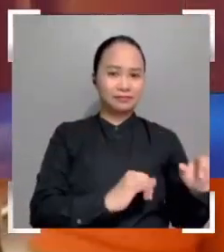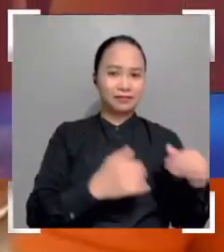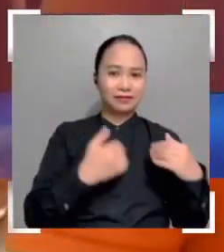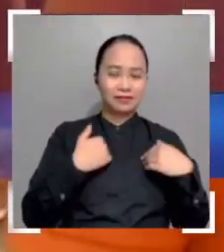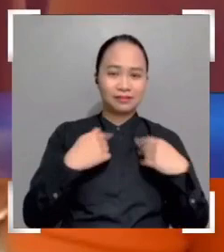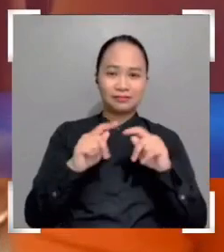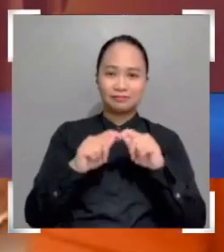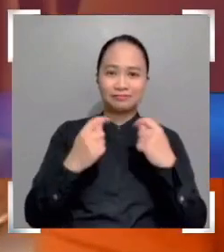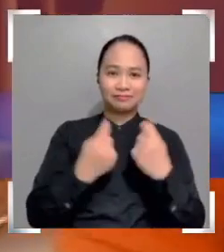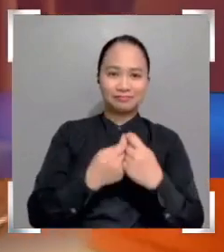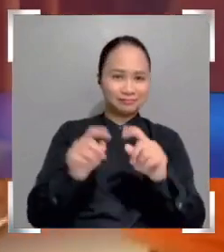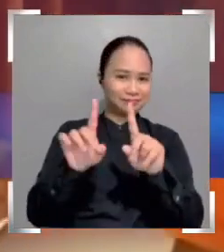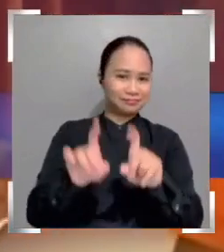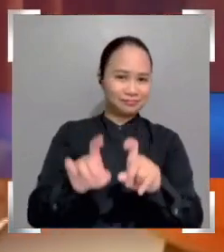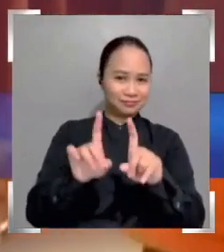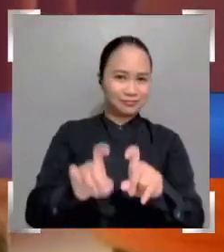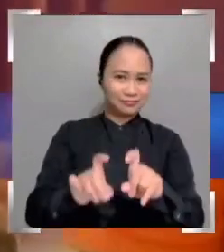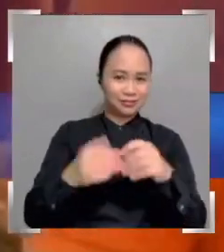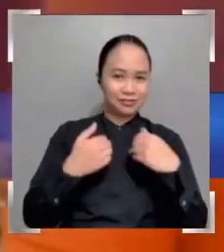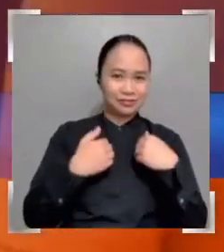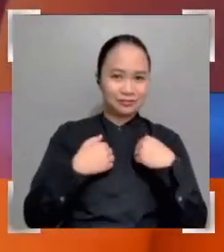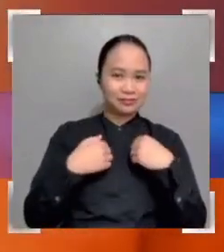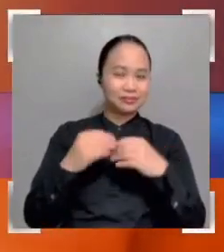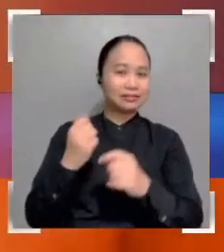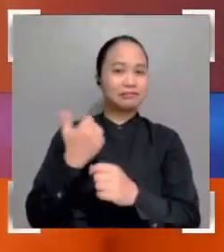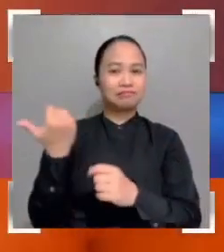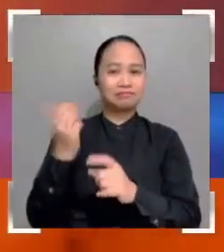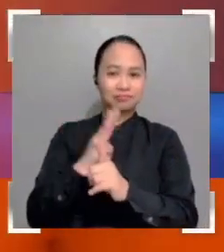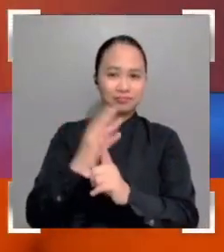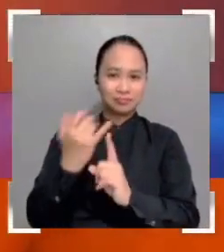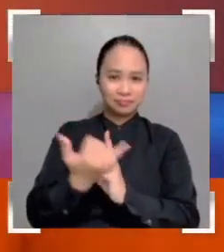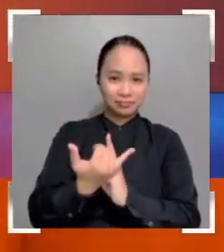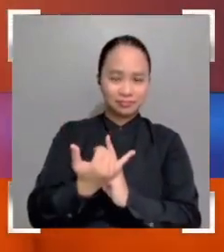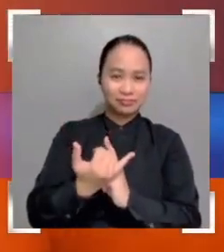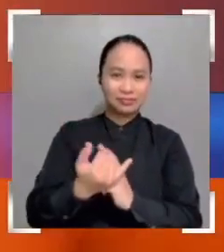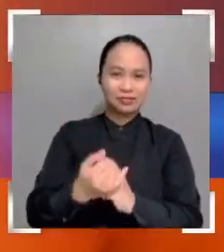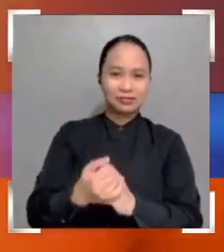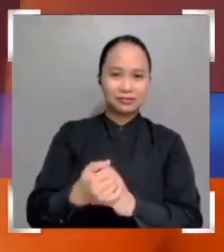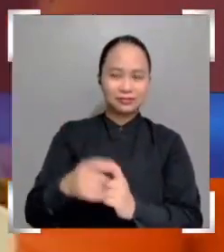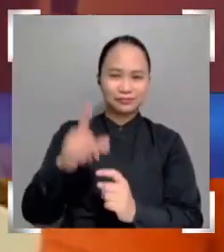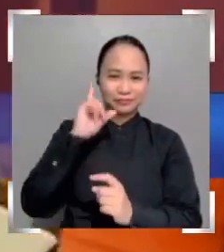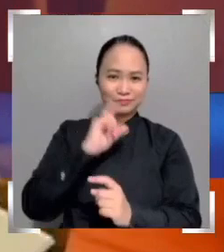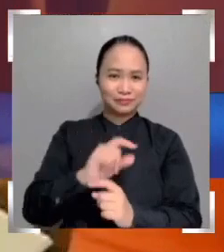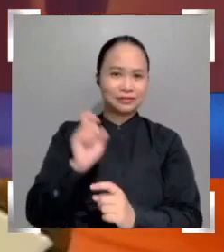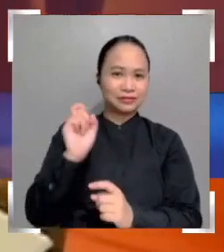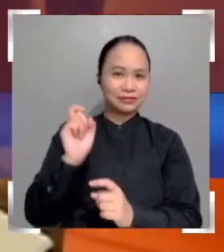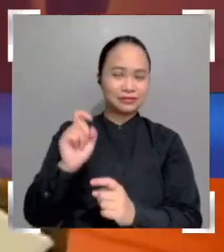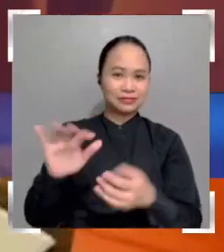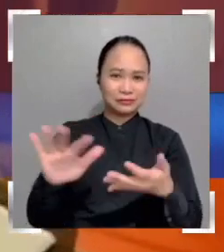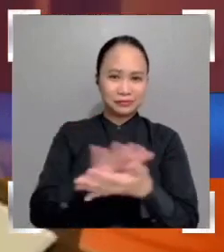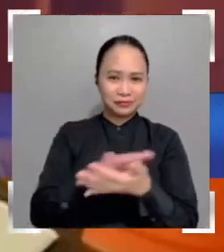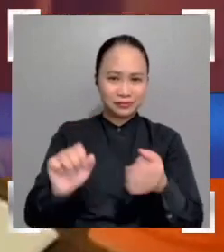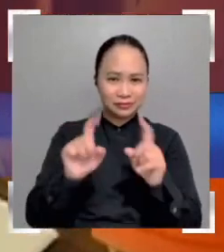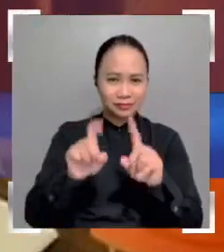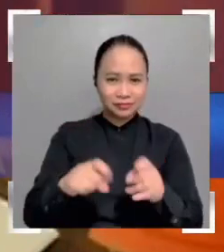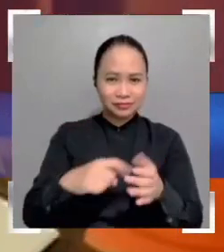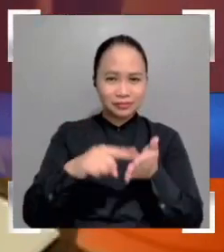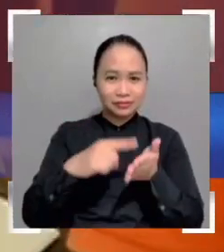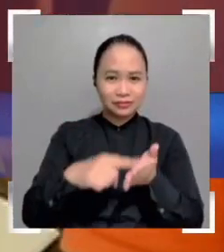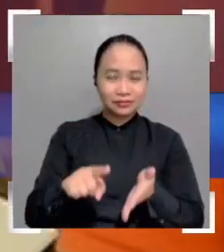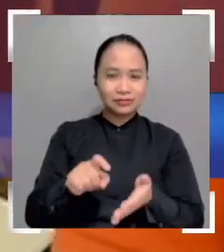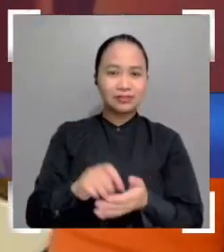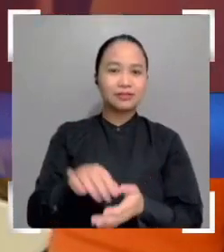mga upland barangays, kandak sila o rapid damage assessment o nagpaabot namin sa ilahang kuan,